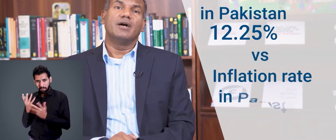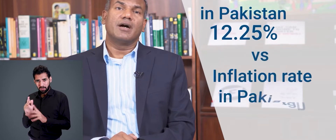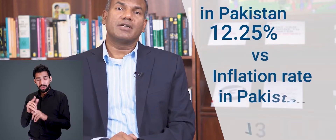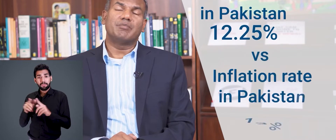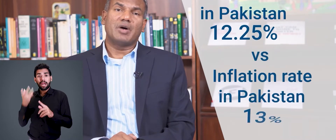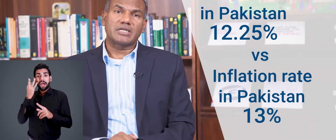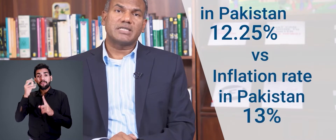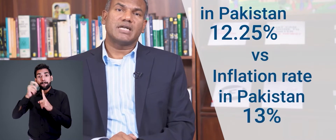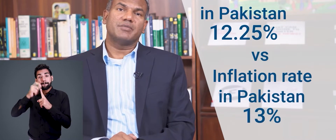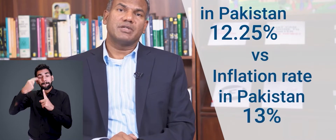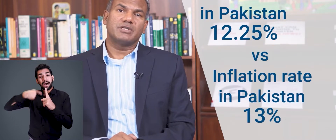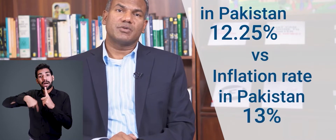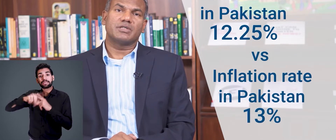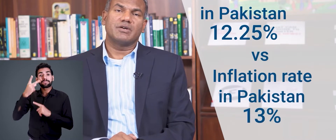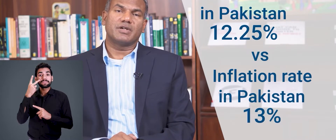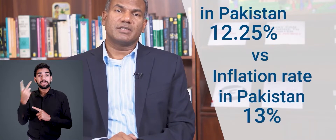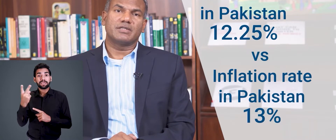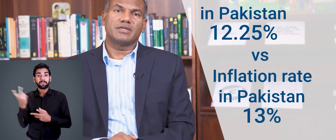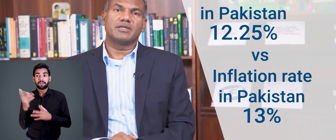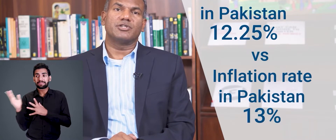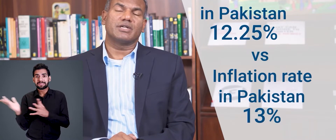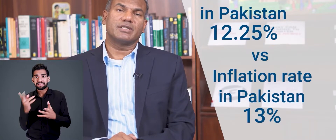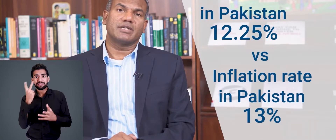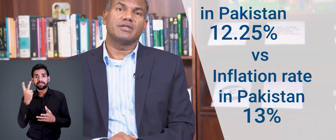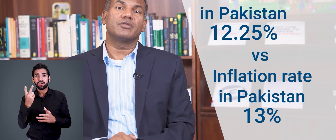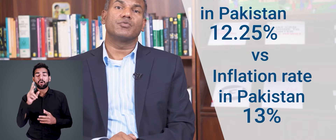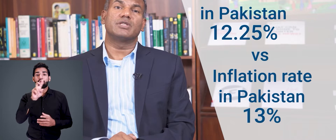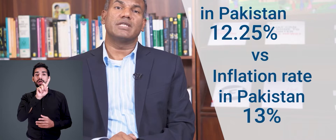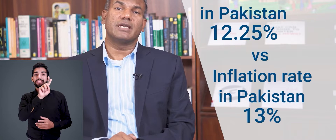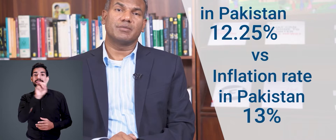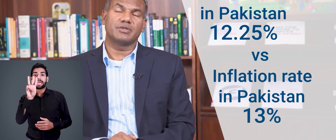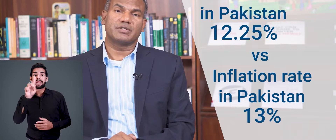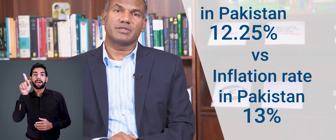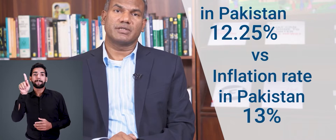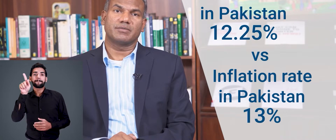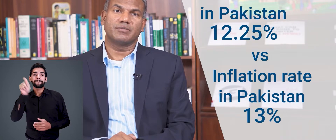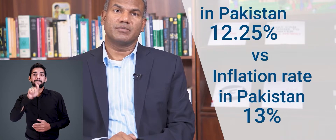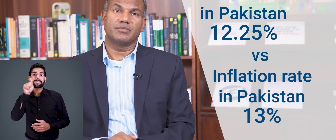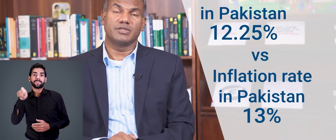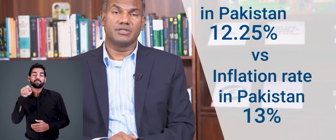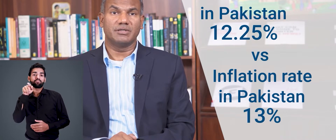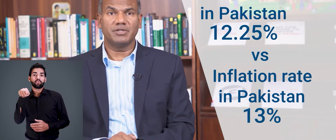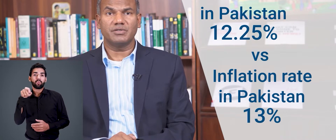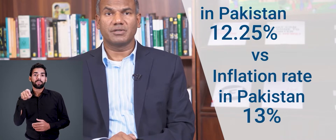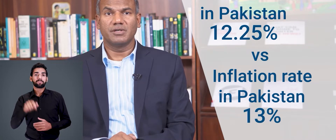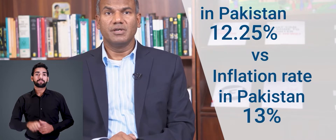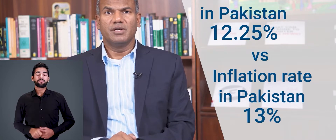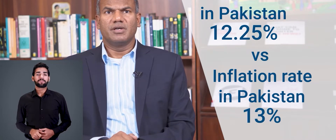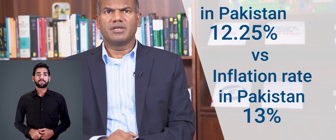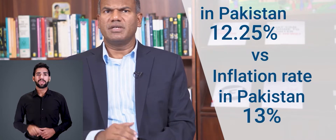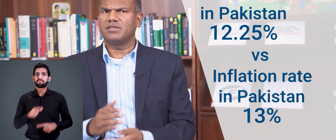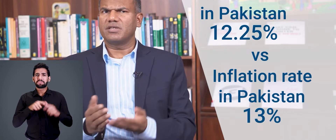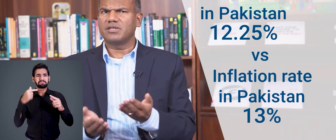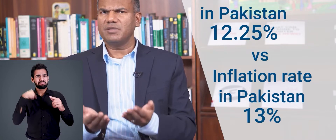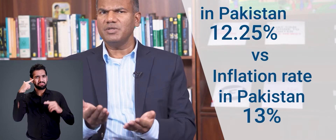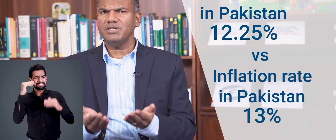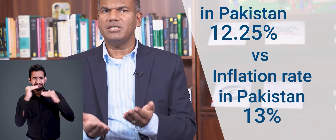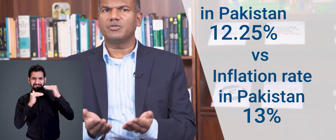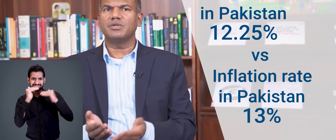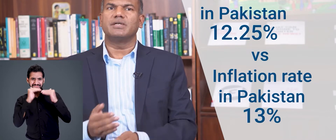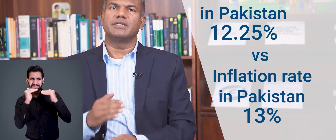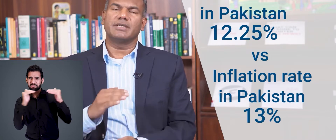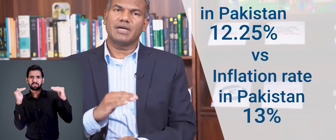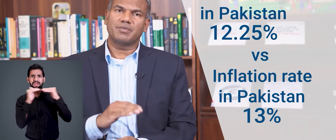لیکن اگر آپ پاکستان میں اس وقت افراط زر کی شرح دیکھیں تو وہ 13% ہے، 13%، یعنی